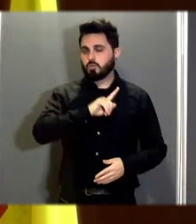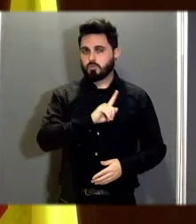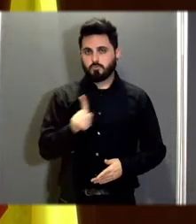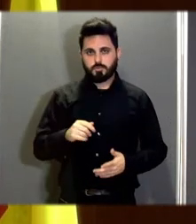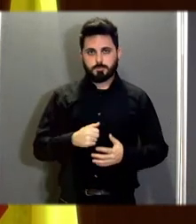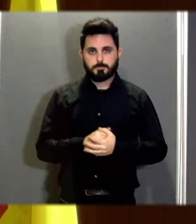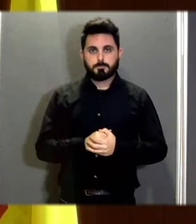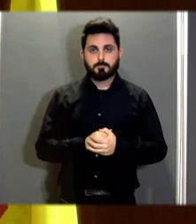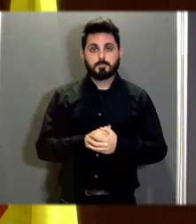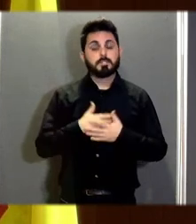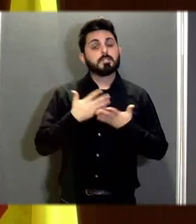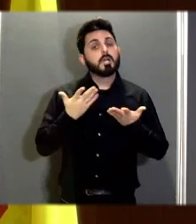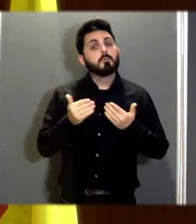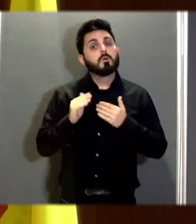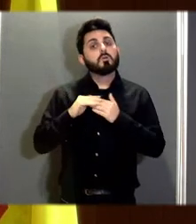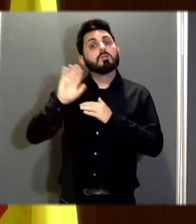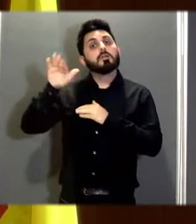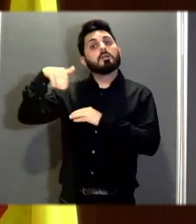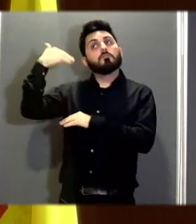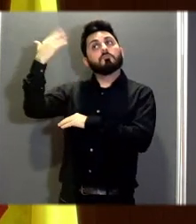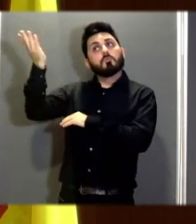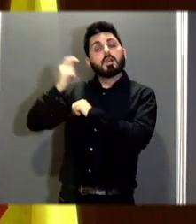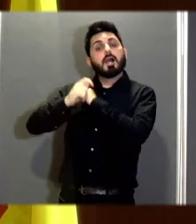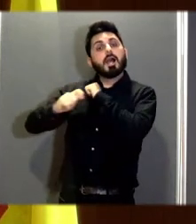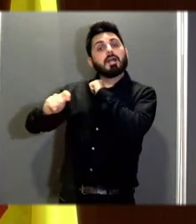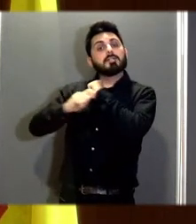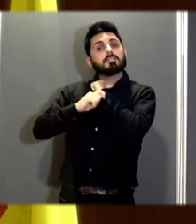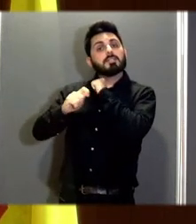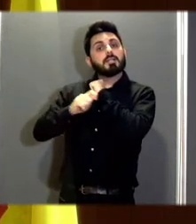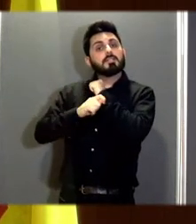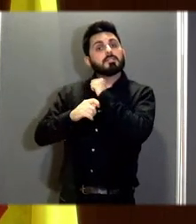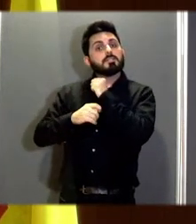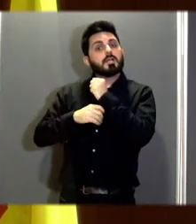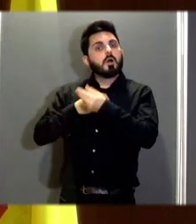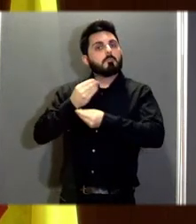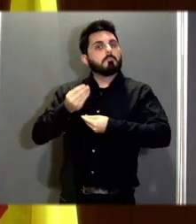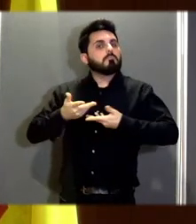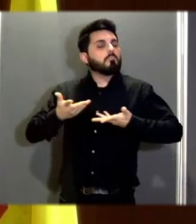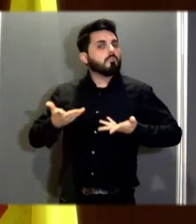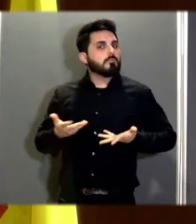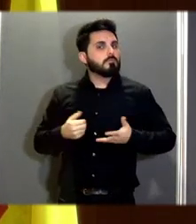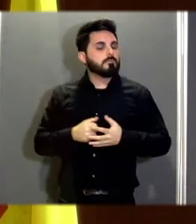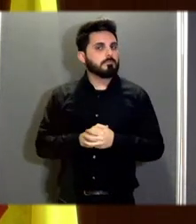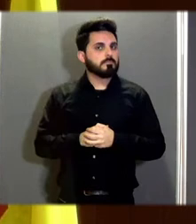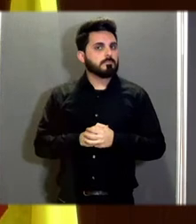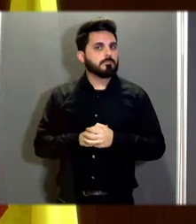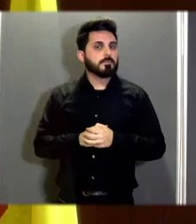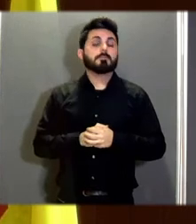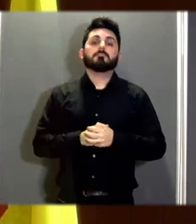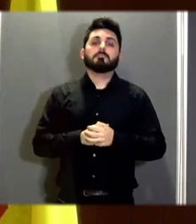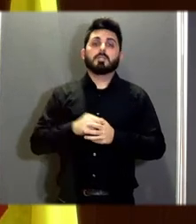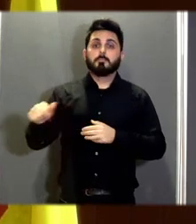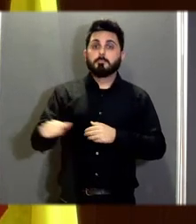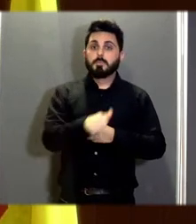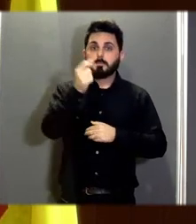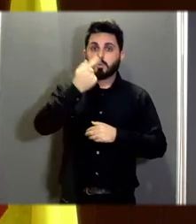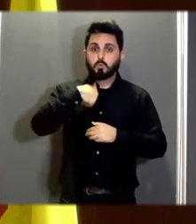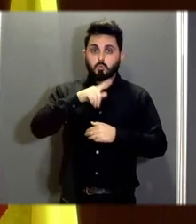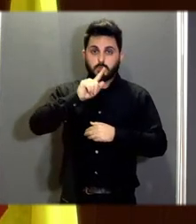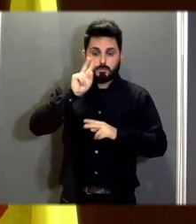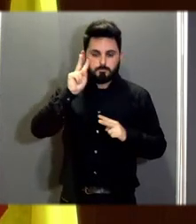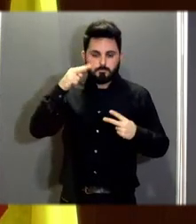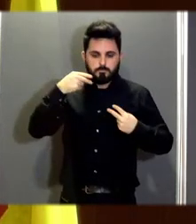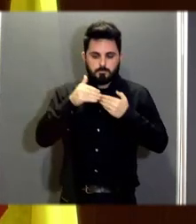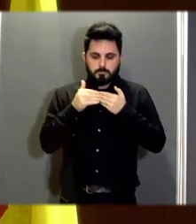que hem de seguir mentre esperem aquest embat, preparem aquest embat definitiu? En primer lloc, hem de projectar-nos com a futurs estats. Hem